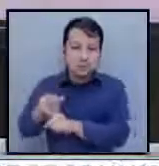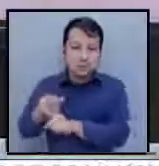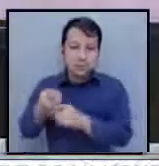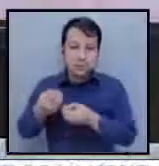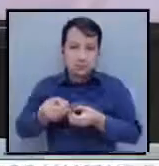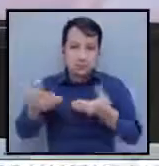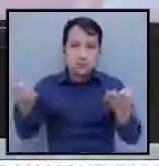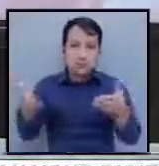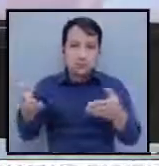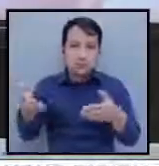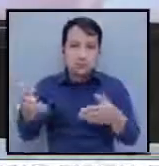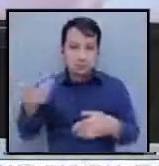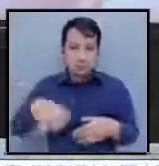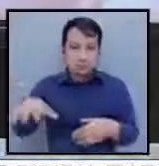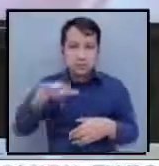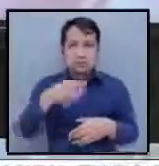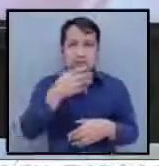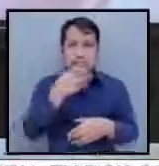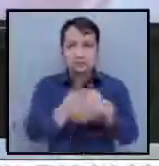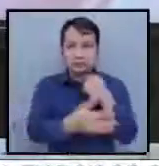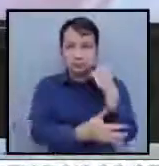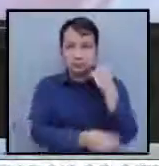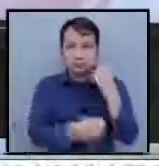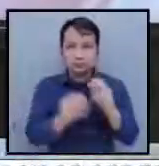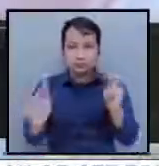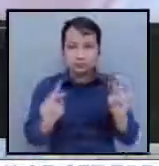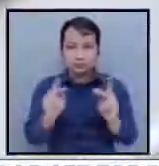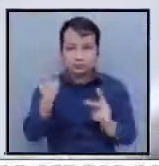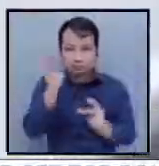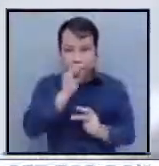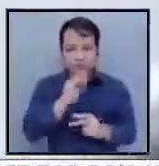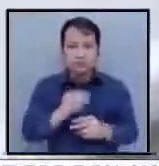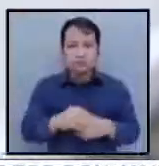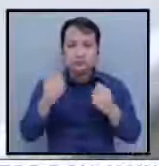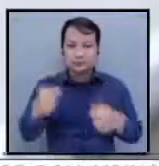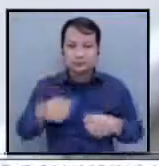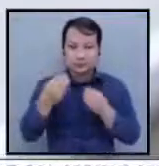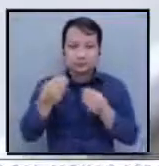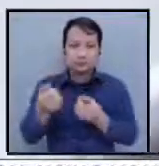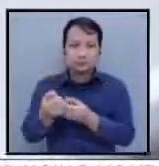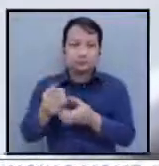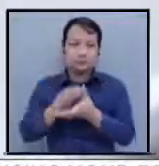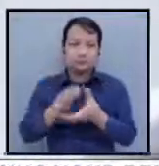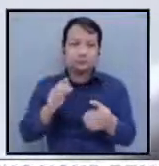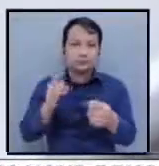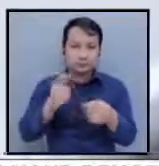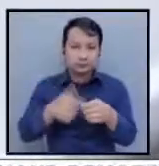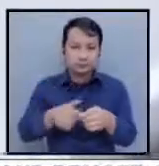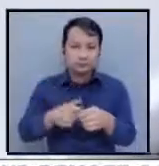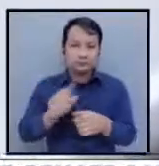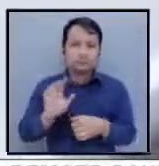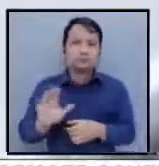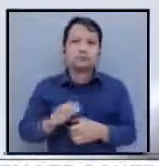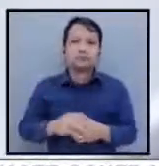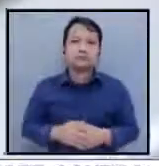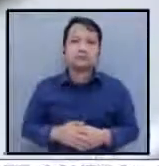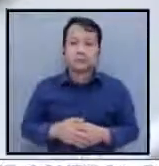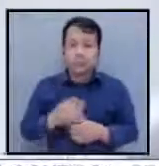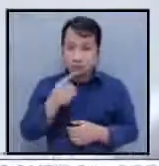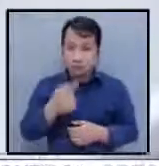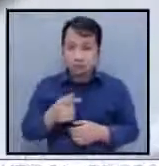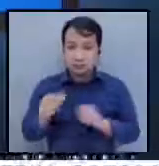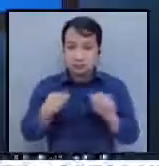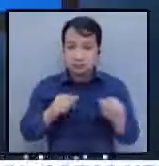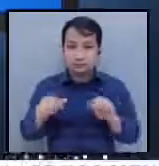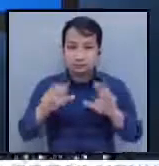ipamamahaging ayuda sa mahirap na pamilyang Pilipino. Bilang tugon po ito sa mataas na presyo ng produktong petrolyo. Ayon po kay Acting